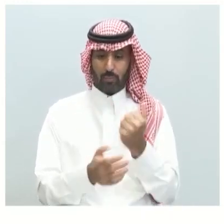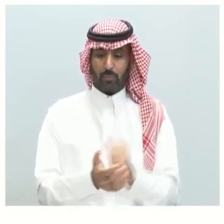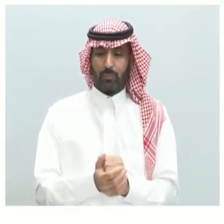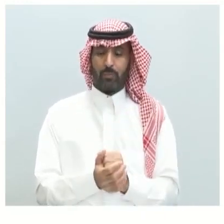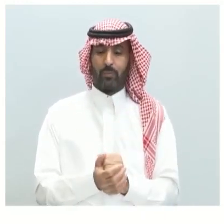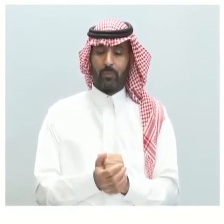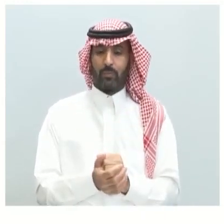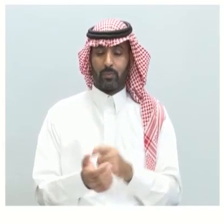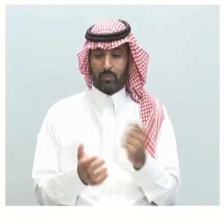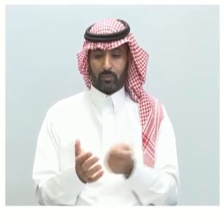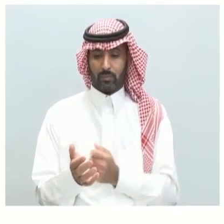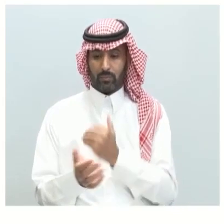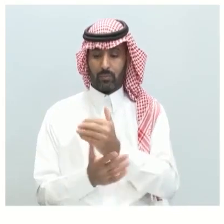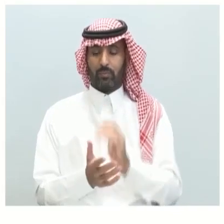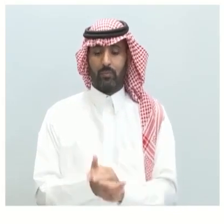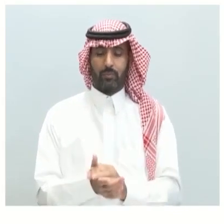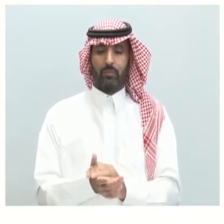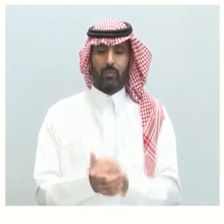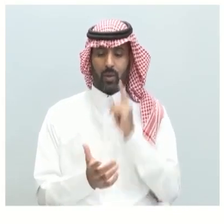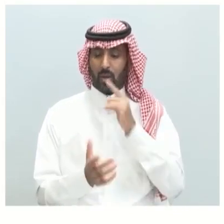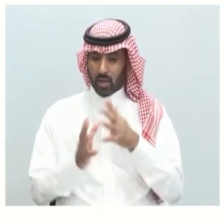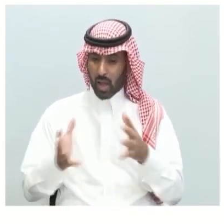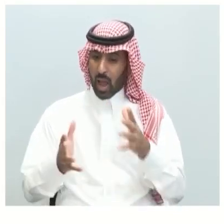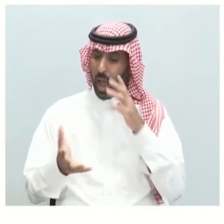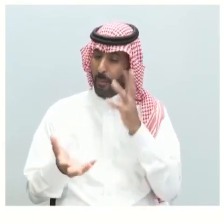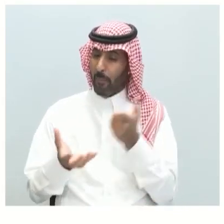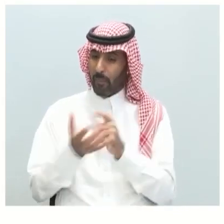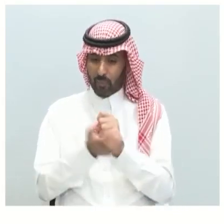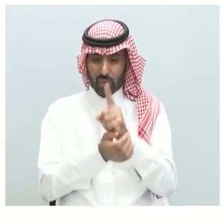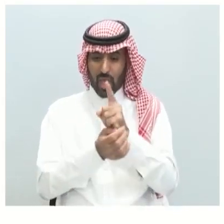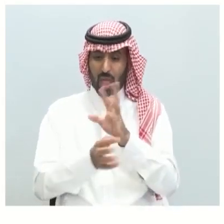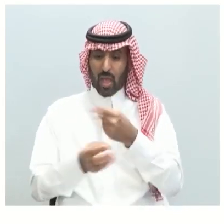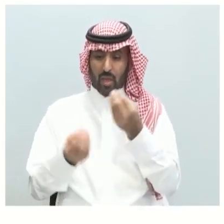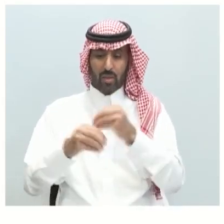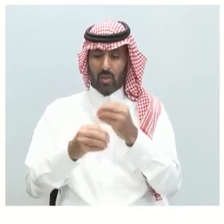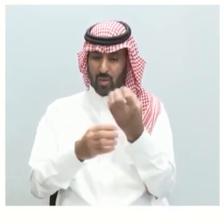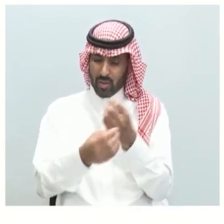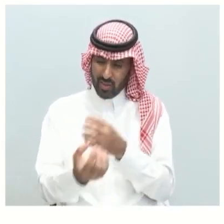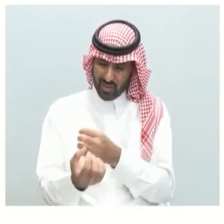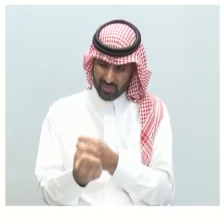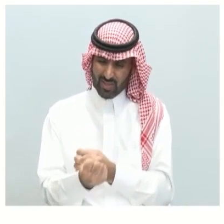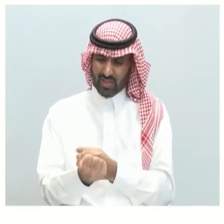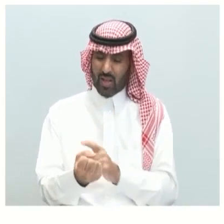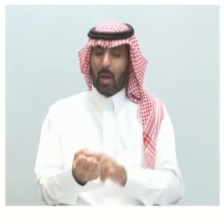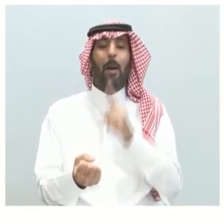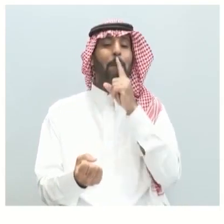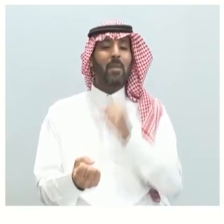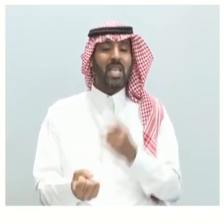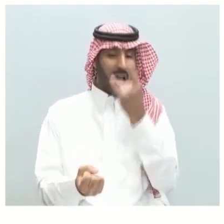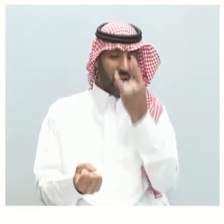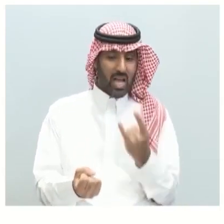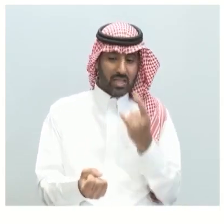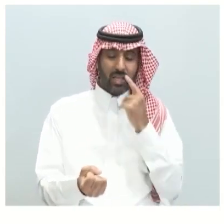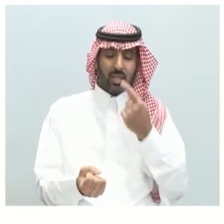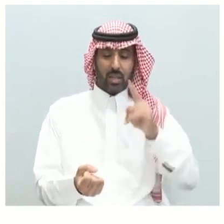امثله وتطبيقات اذا كان حجم كميه من غاز ماء تحت ضغط 110 كيلو باسكال